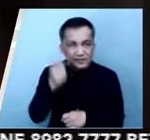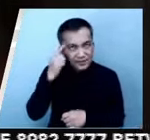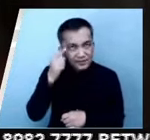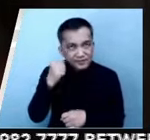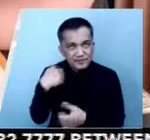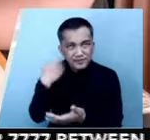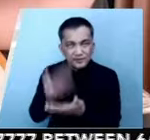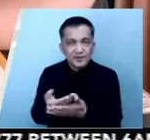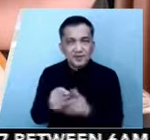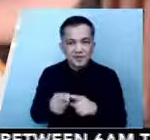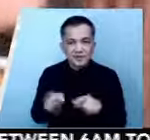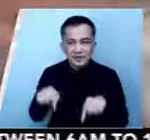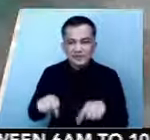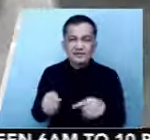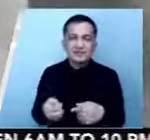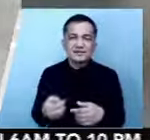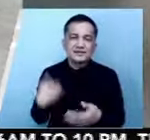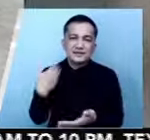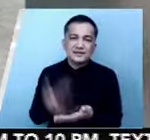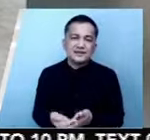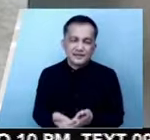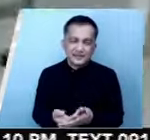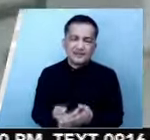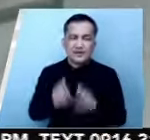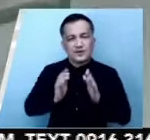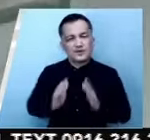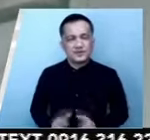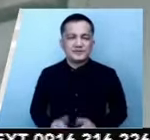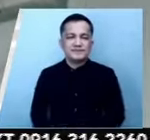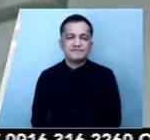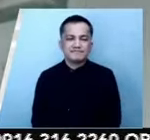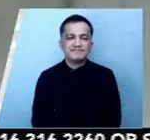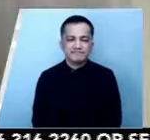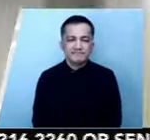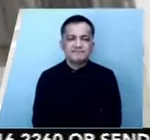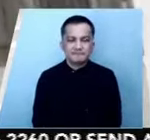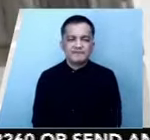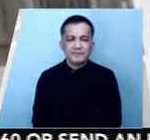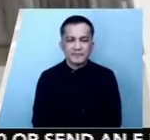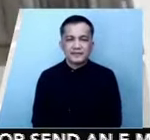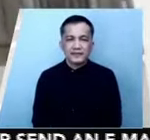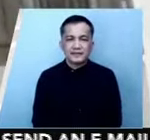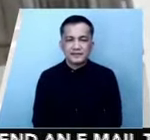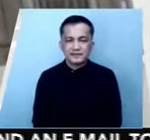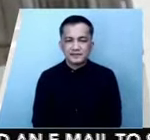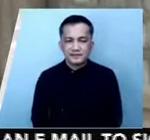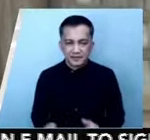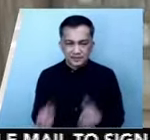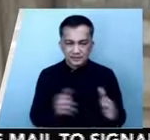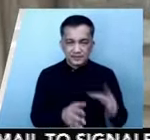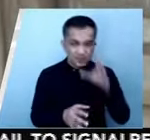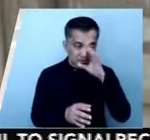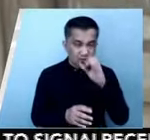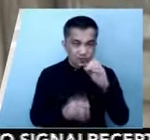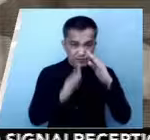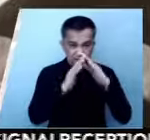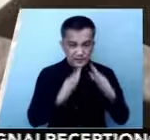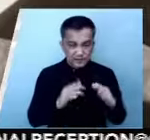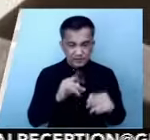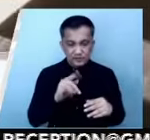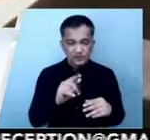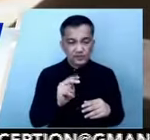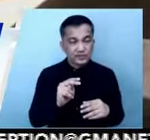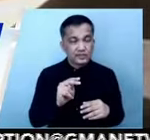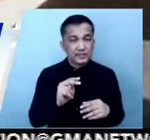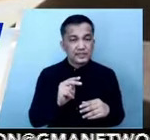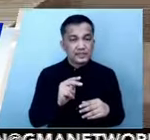andito na ako. So it yung risk. Sa lumang bahay naman ito sa Pasuki, Ilocos Norte, ang dati